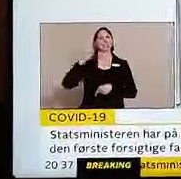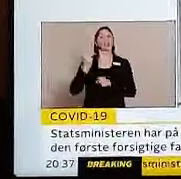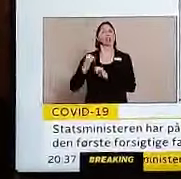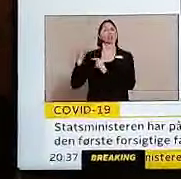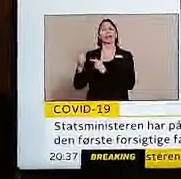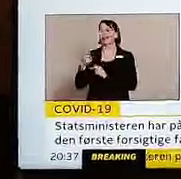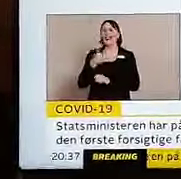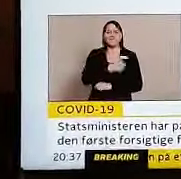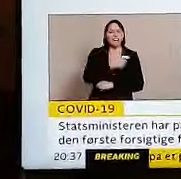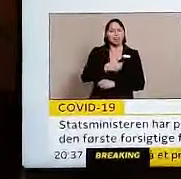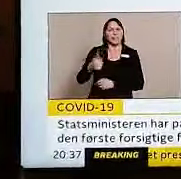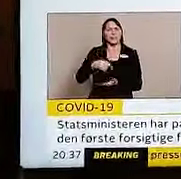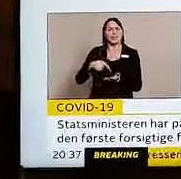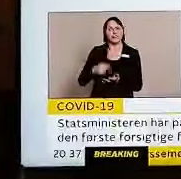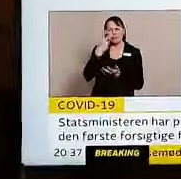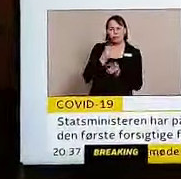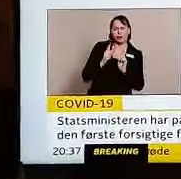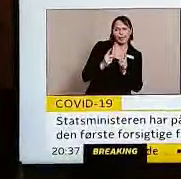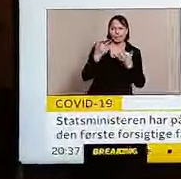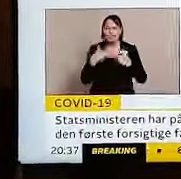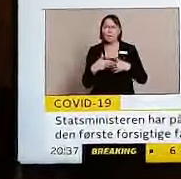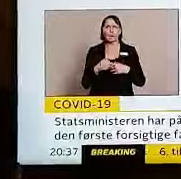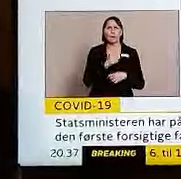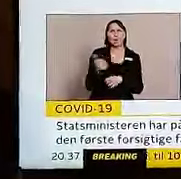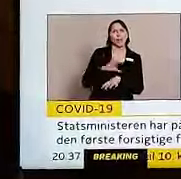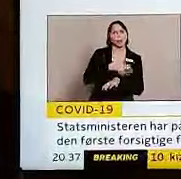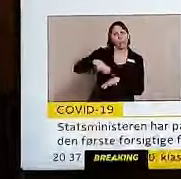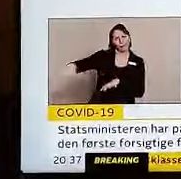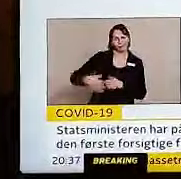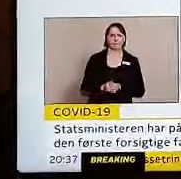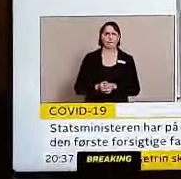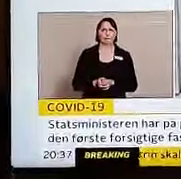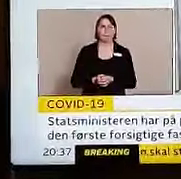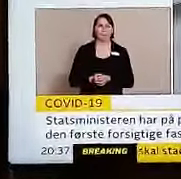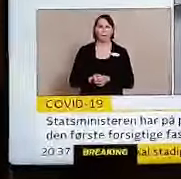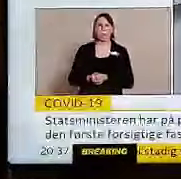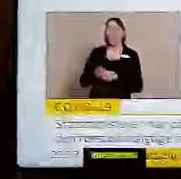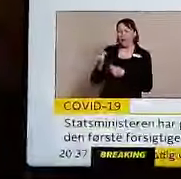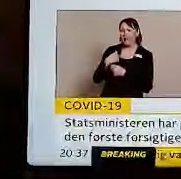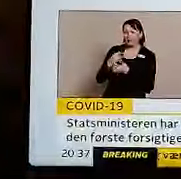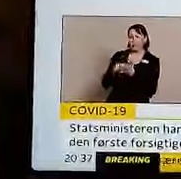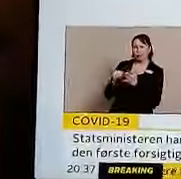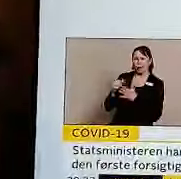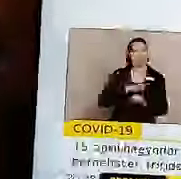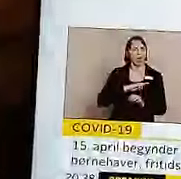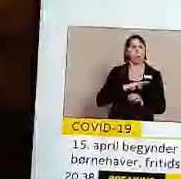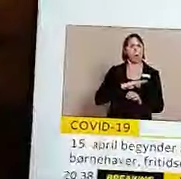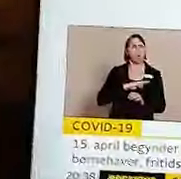هو الذي يحكم الحياة كيف تكون في الدنمارك.